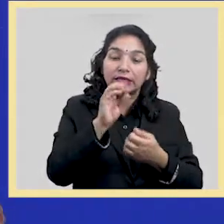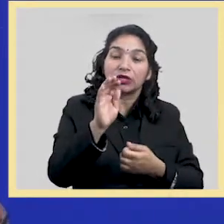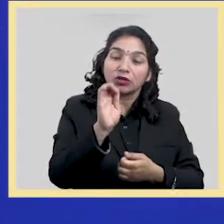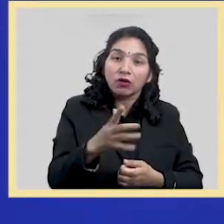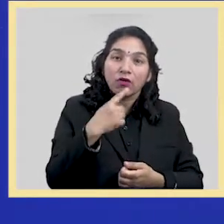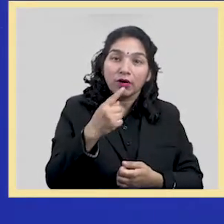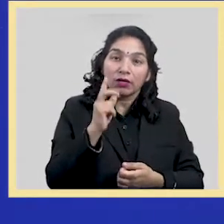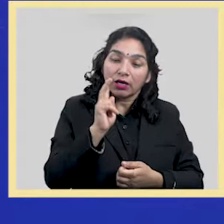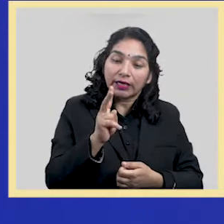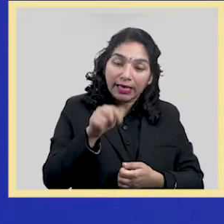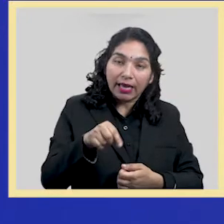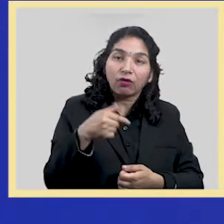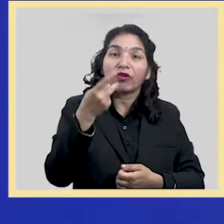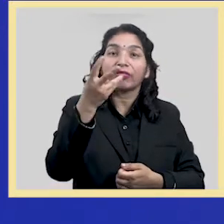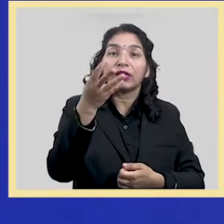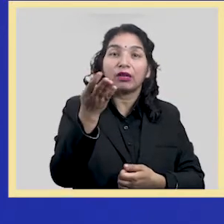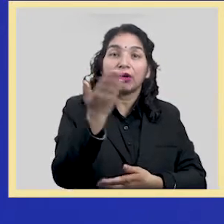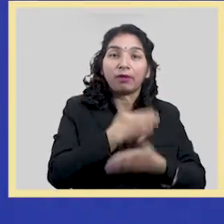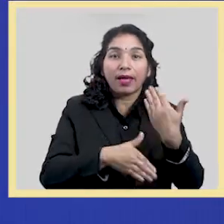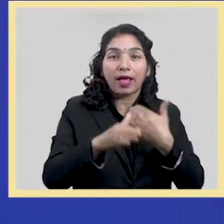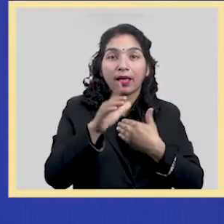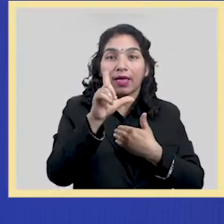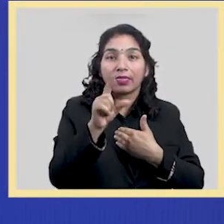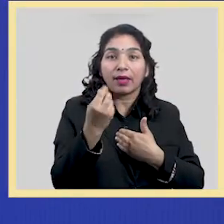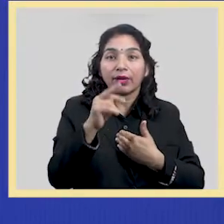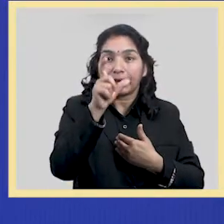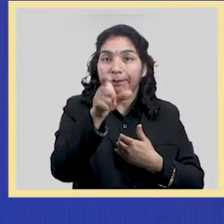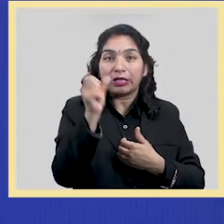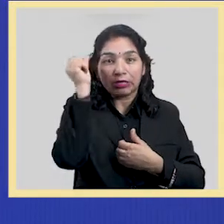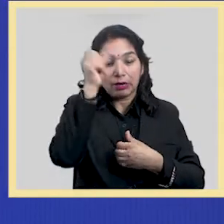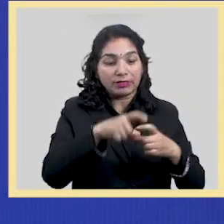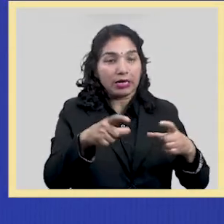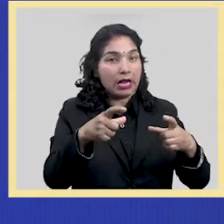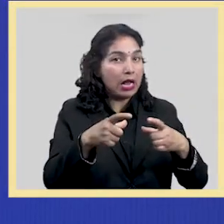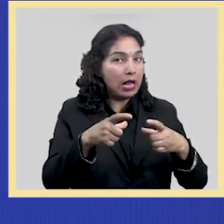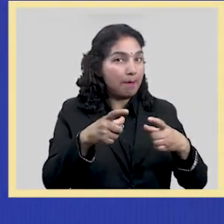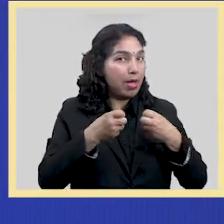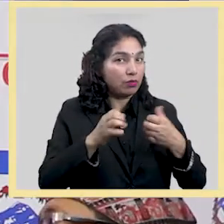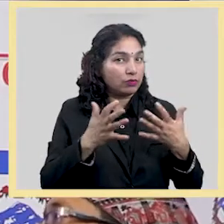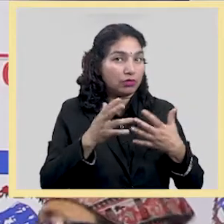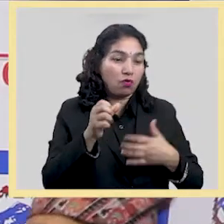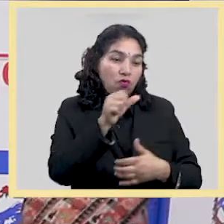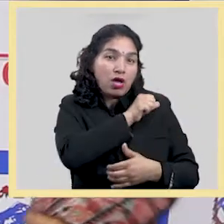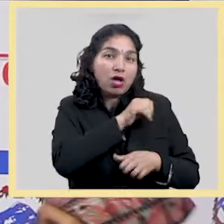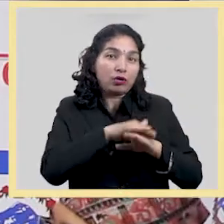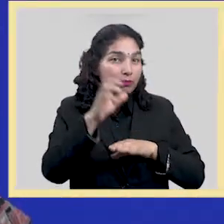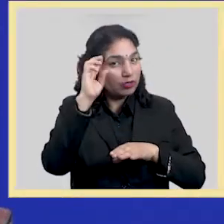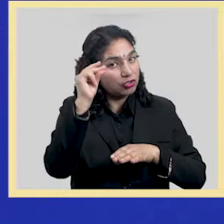पनि यहाँ कति चाहिँ हाम्रो अपाङ्गता भएको व्यक्तिहरूले परिचय पत्र पाउनु भएको छ उहाँहरूले सहज रूपमा पाउनुहुन्छ भन्ने मलाई लाग्छ.